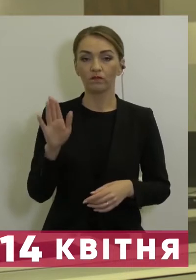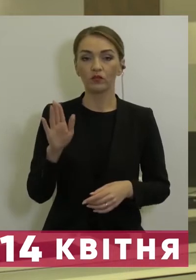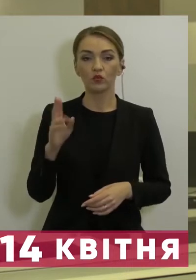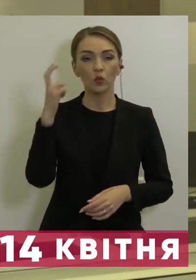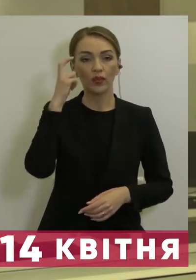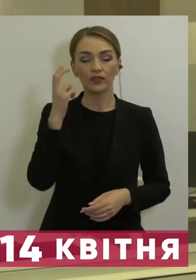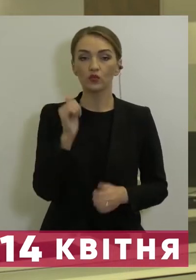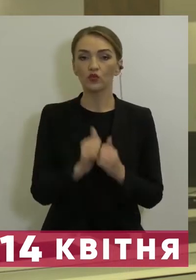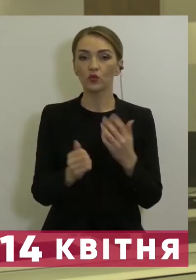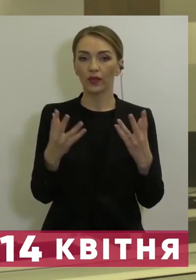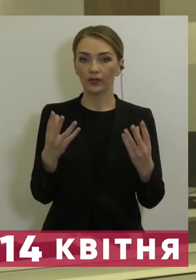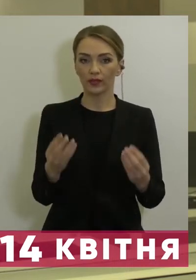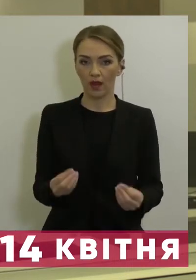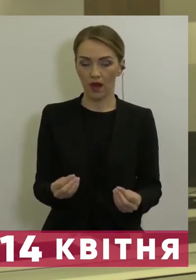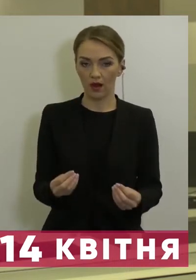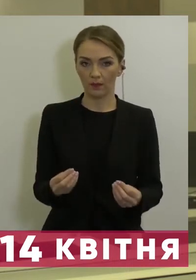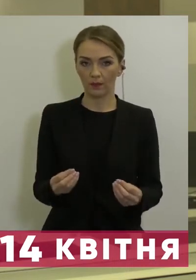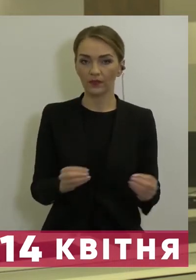столиці щодня